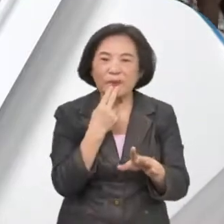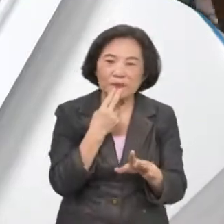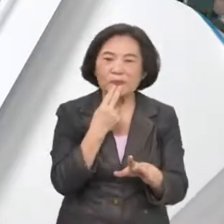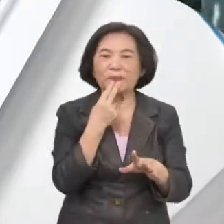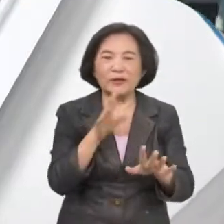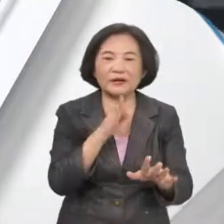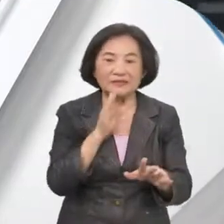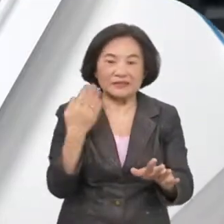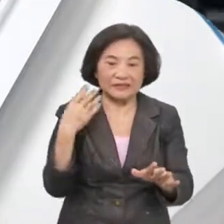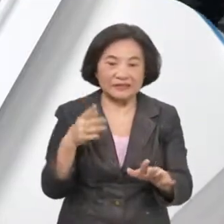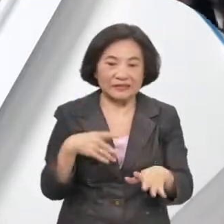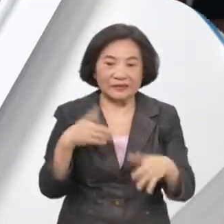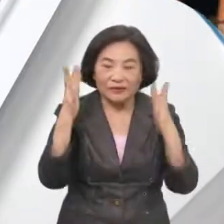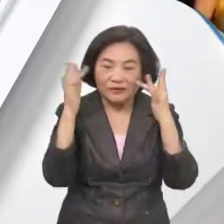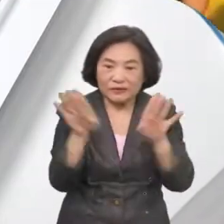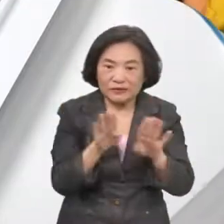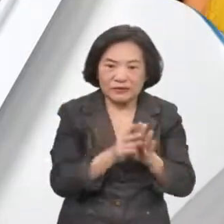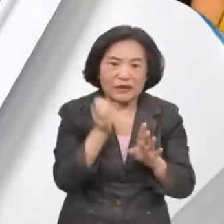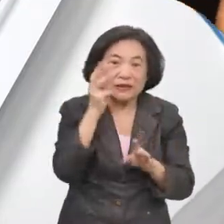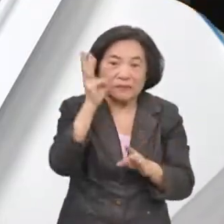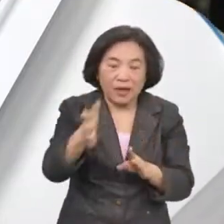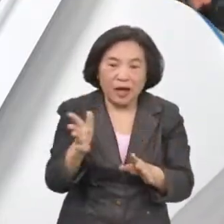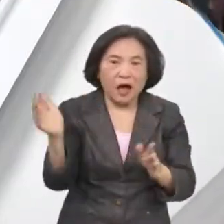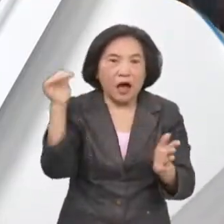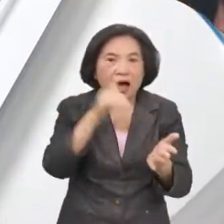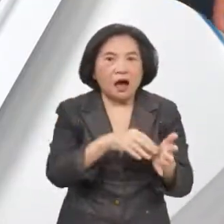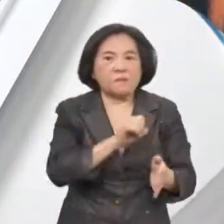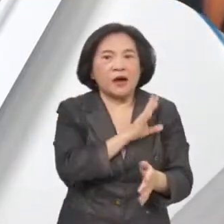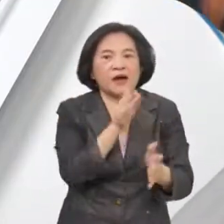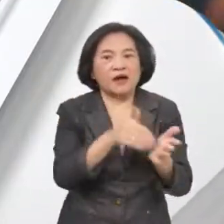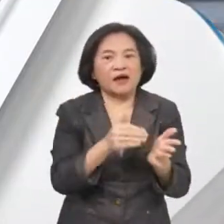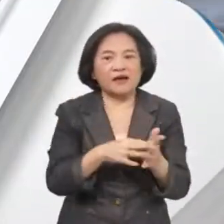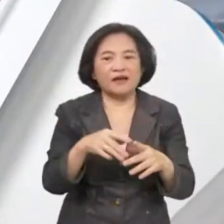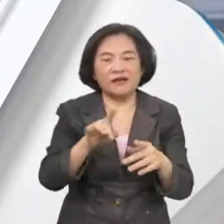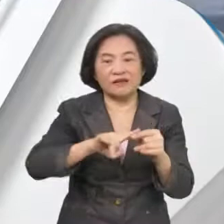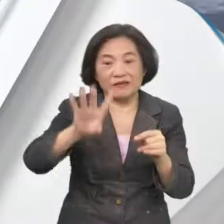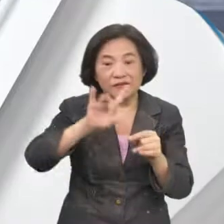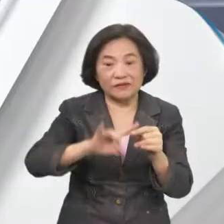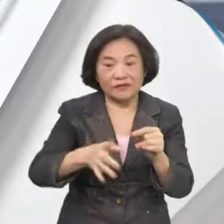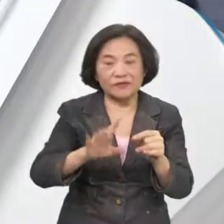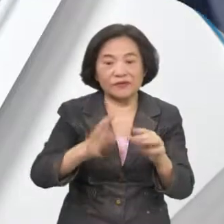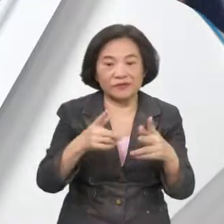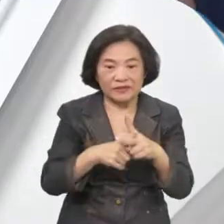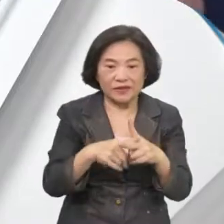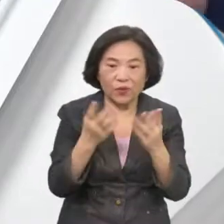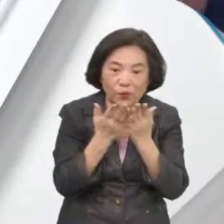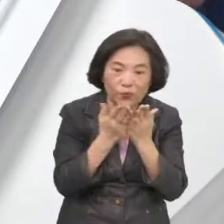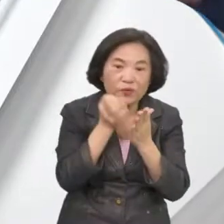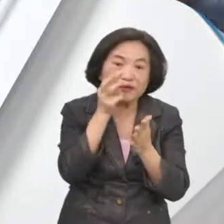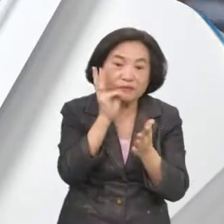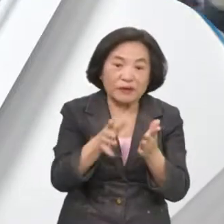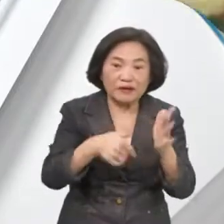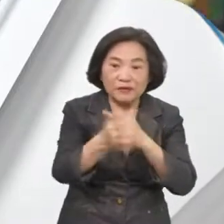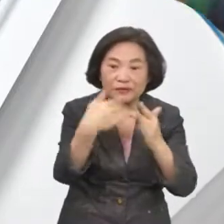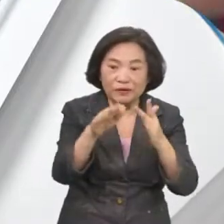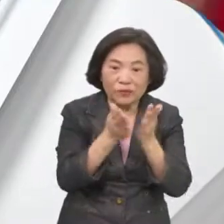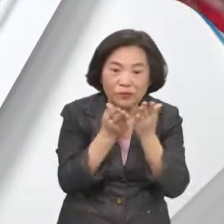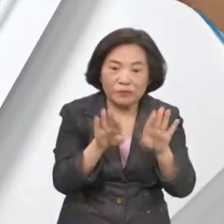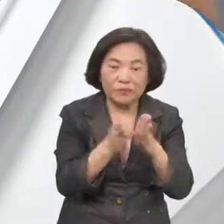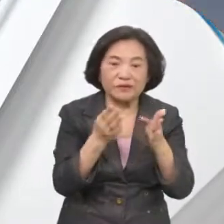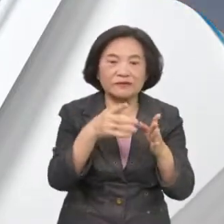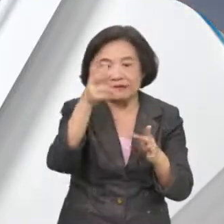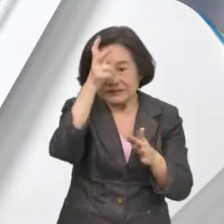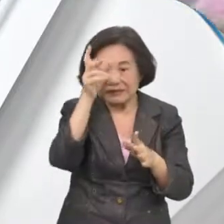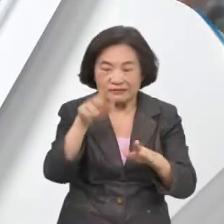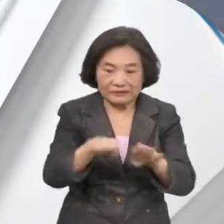这是上最长的暑假总算结束的，高中以下的学生的三十半日没到学校上课，大多由警察